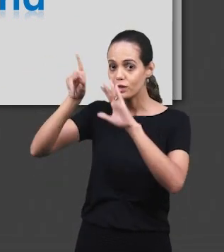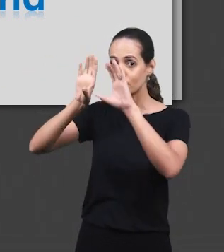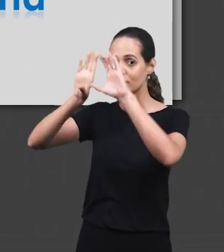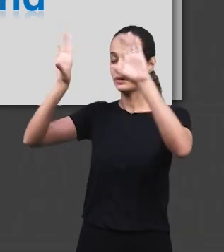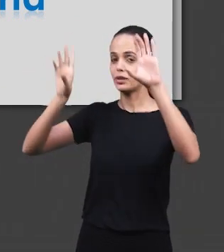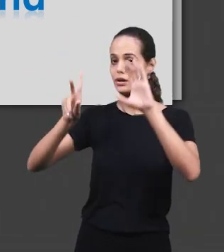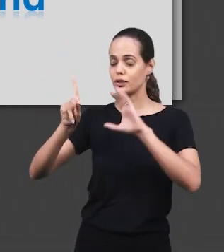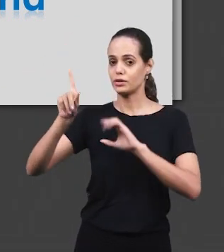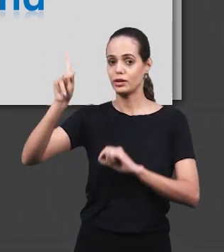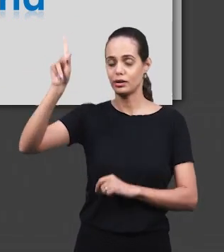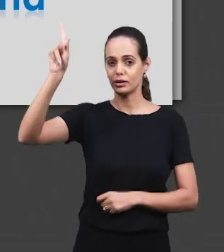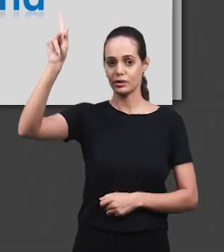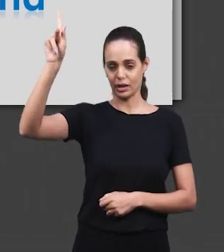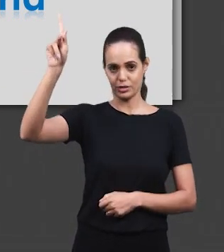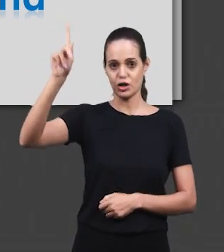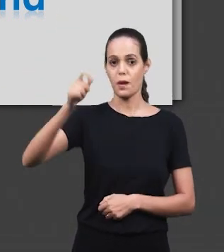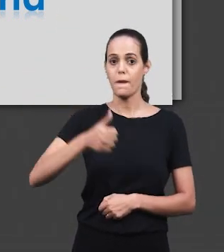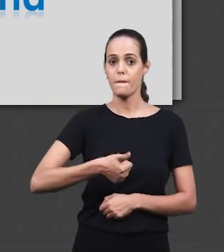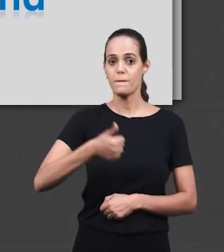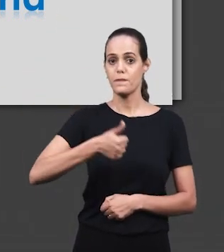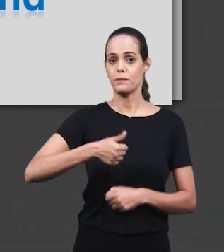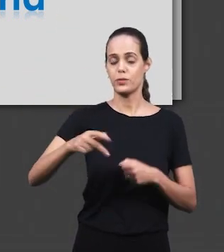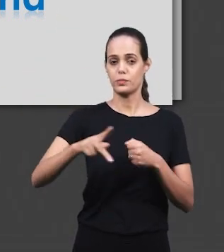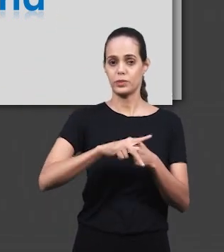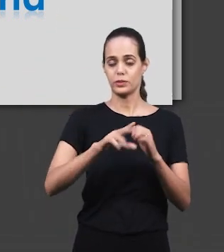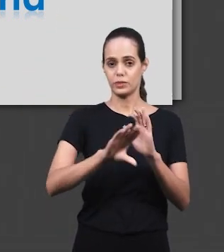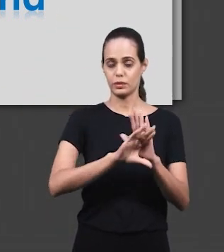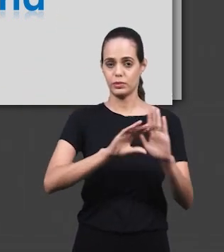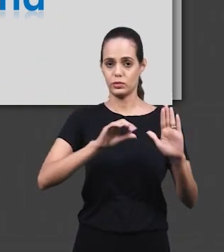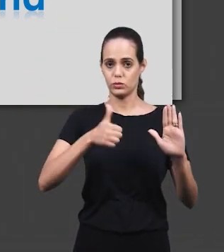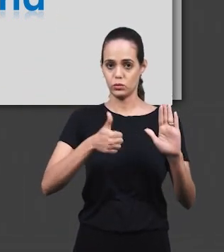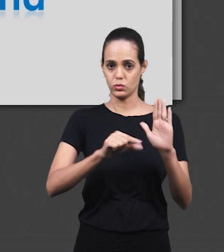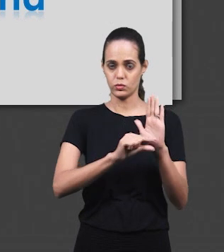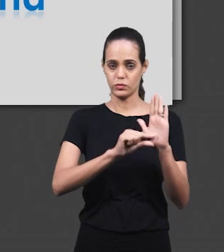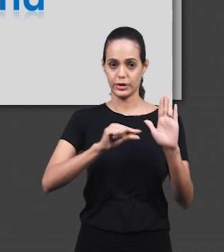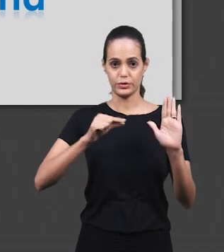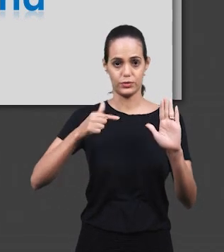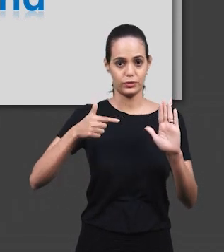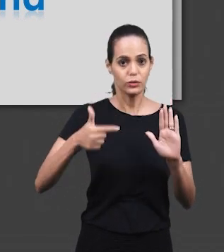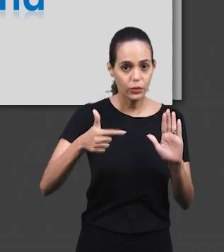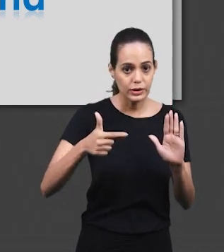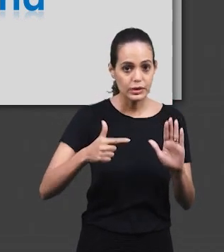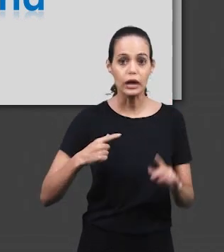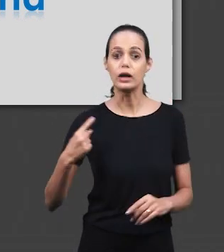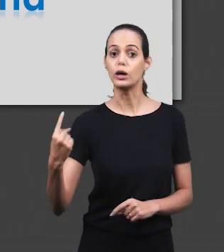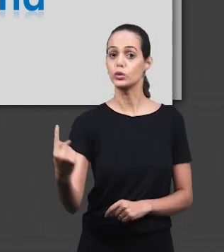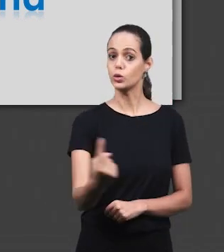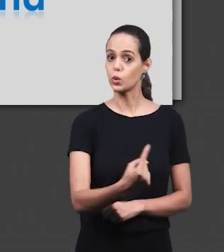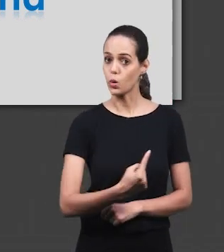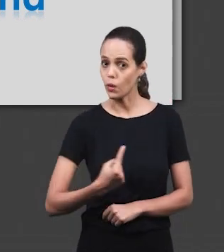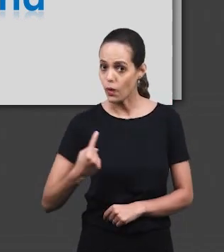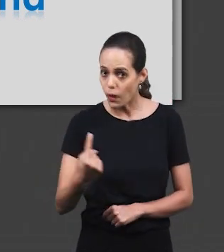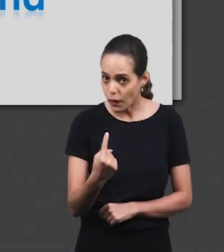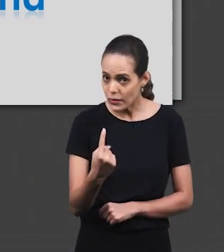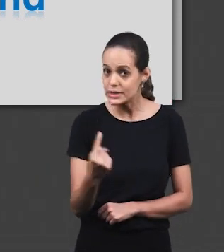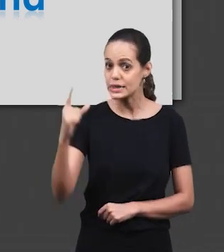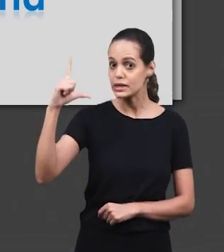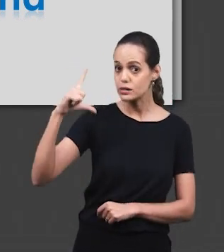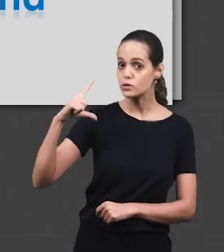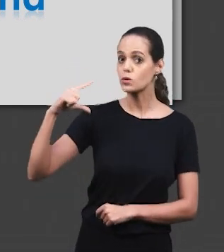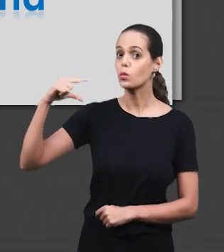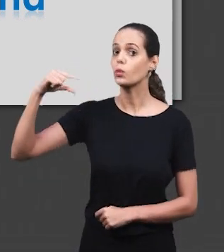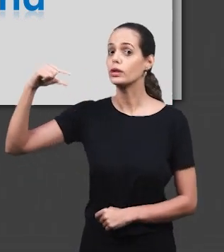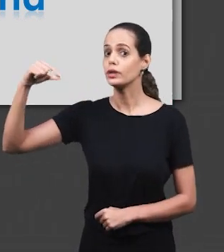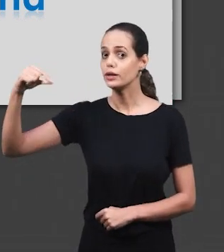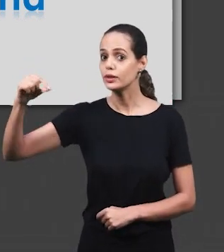comme il est écrit en 1 Pierre, chapitre 1, verset 2, élu selon